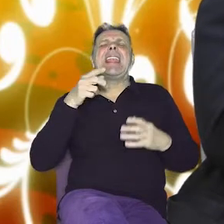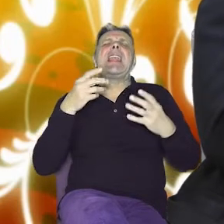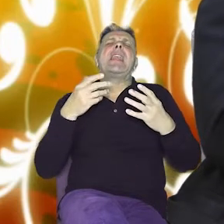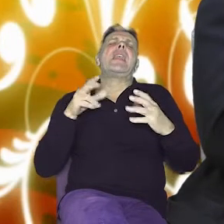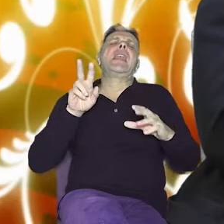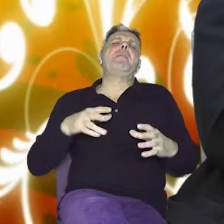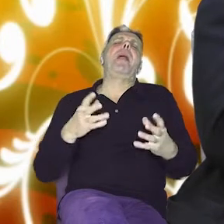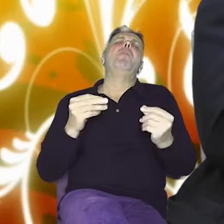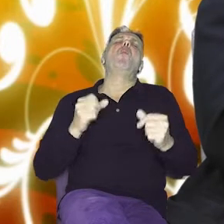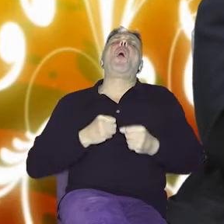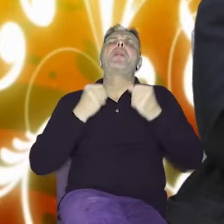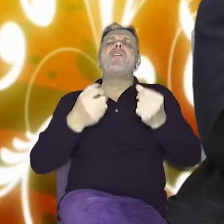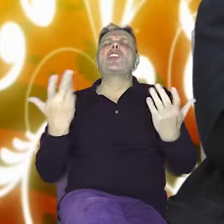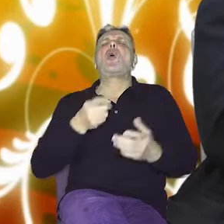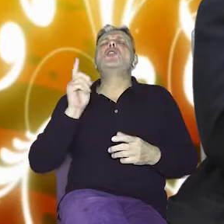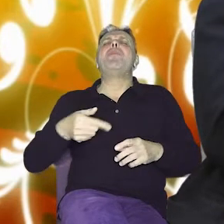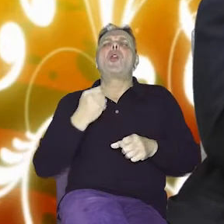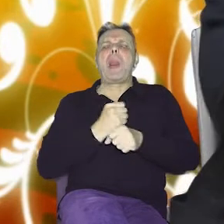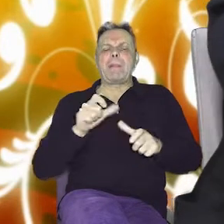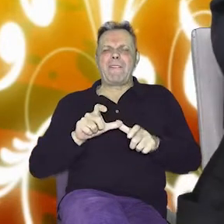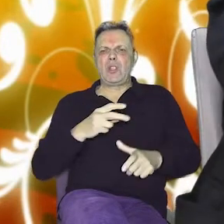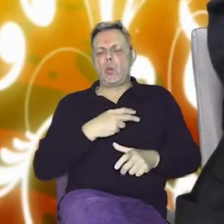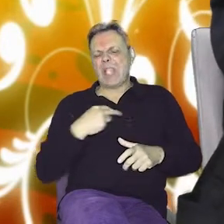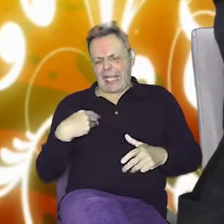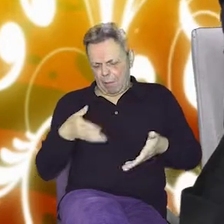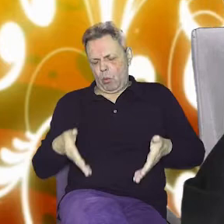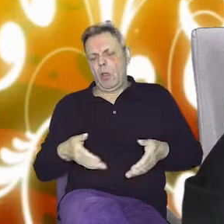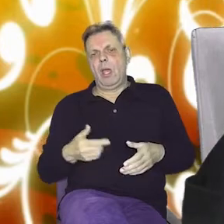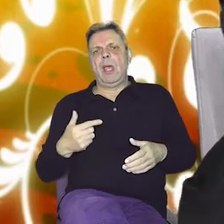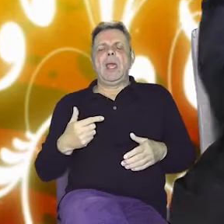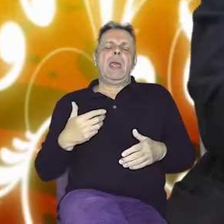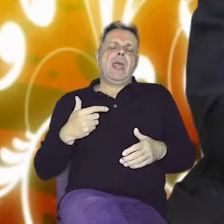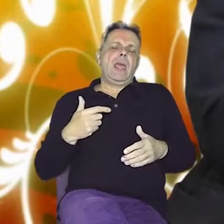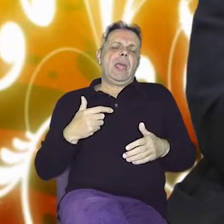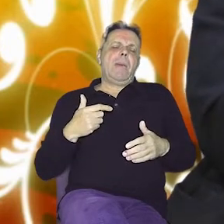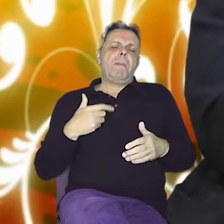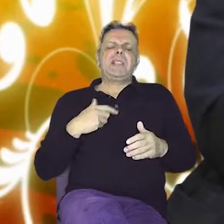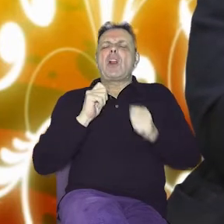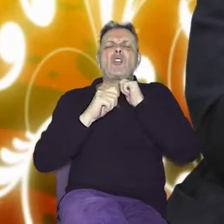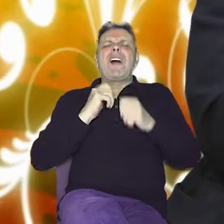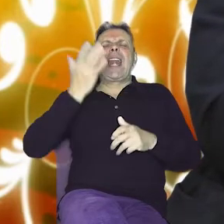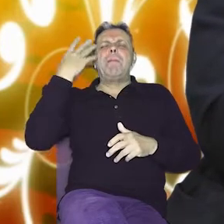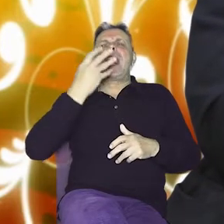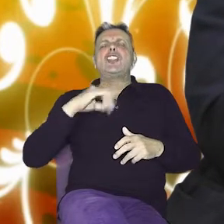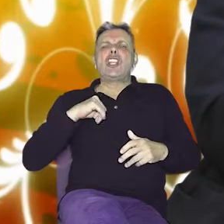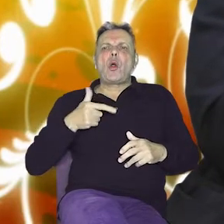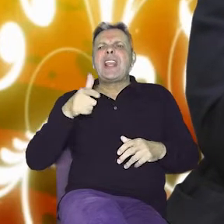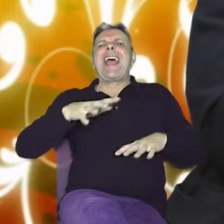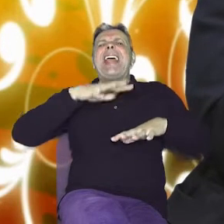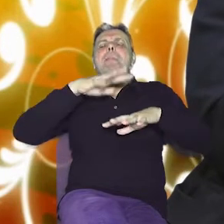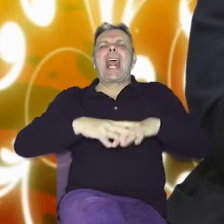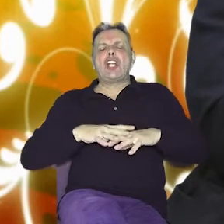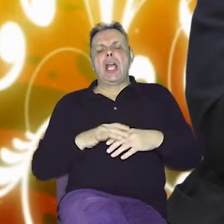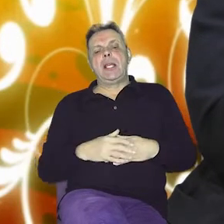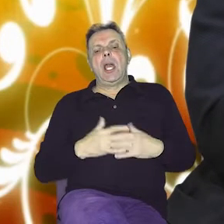toliko tih prijevoza koje se moraju obaviti u gradu. Ja ću, to smo mi razgovarali onda i prije 4 godine, da je ta